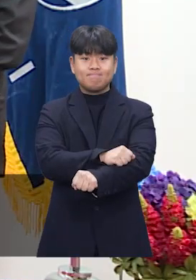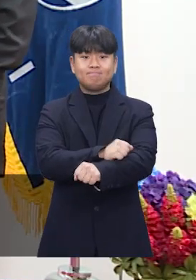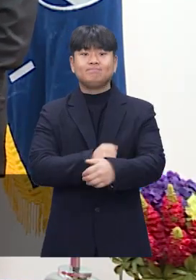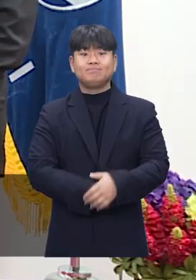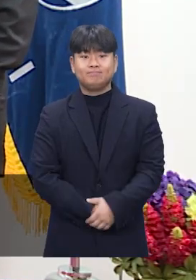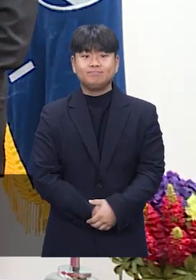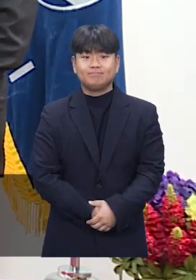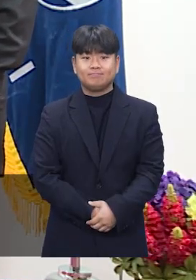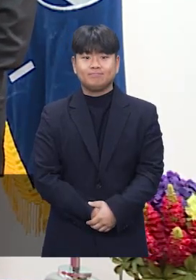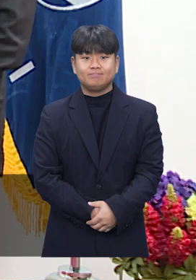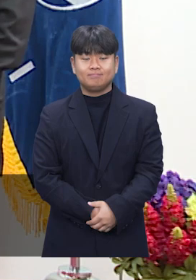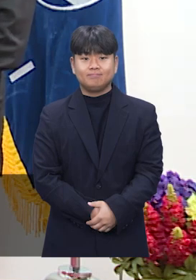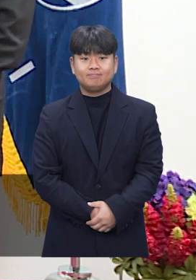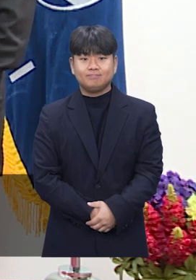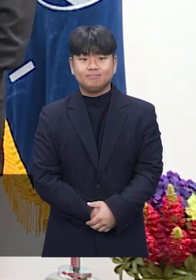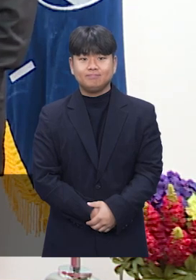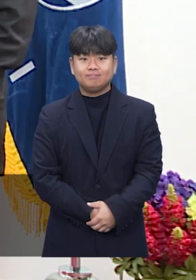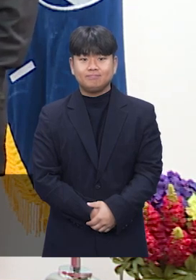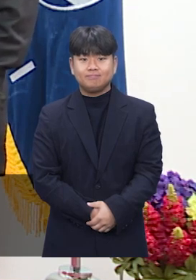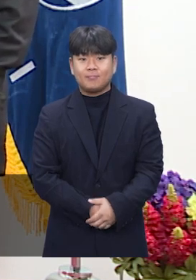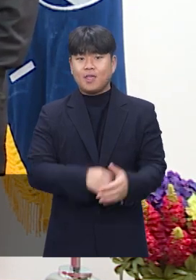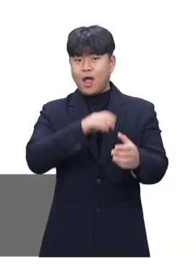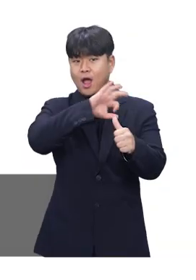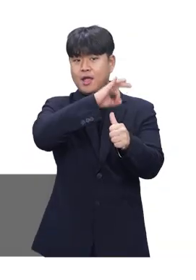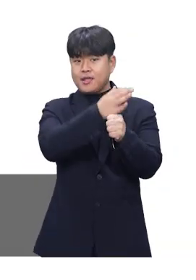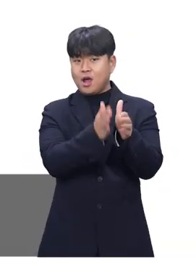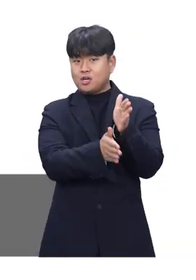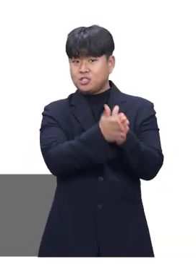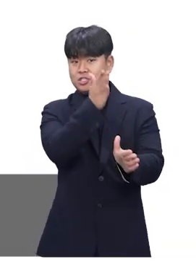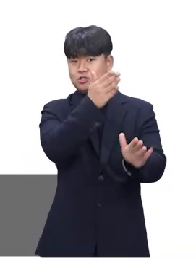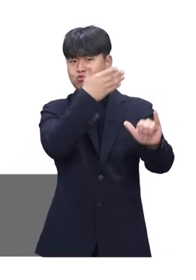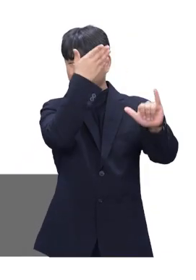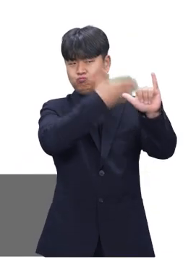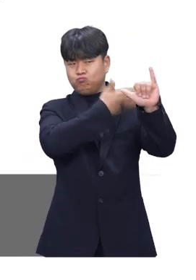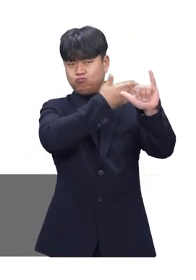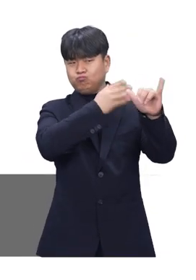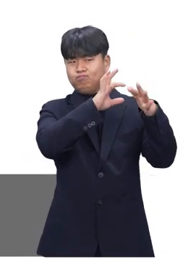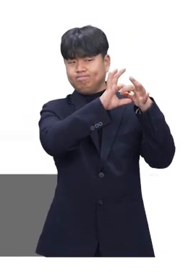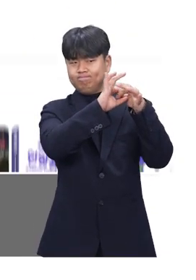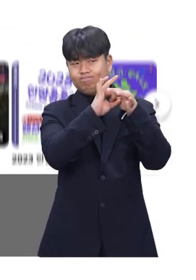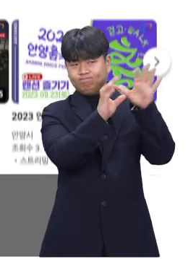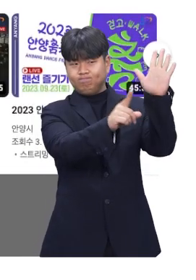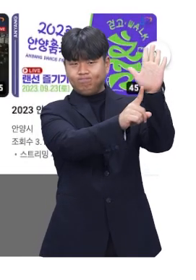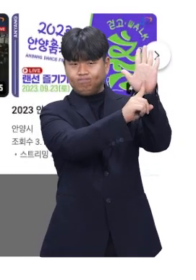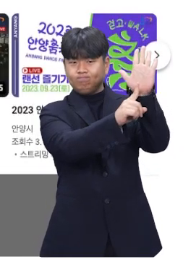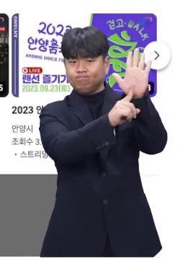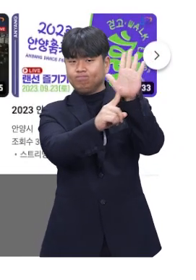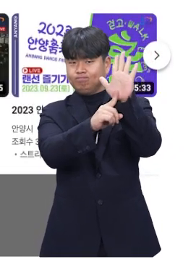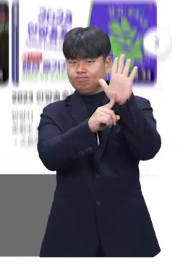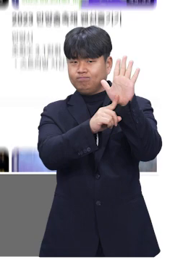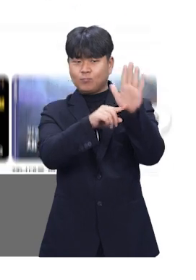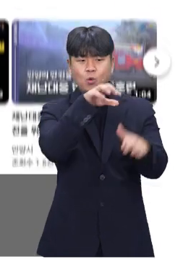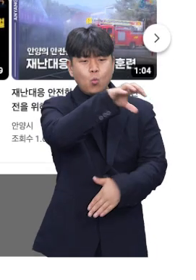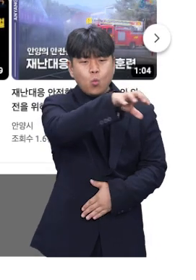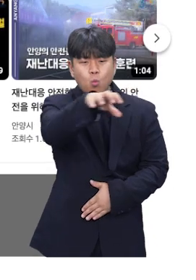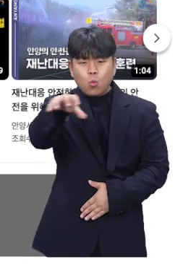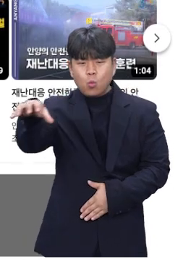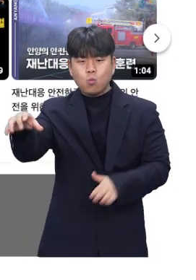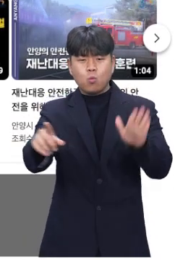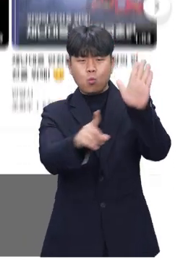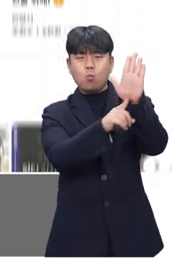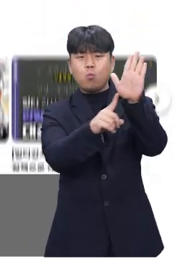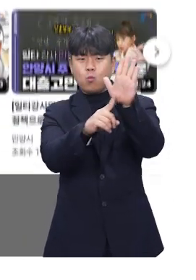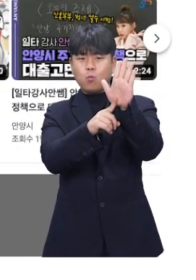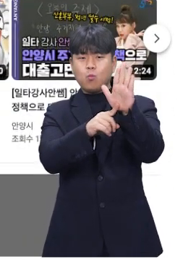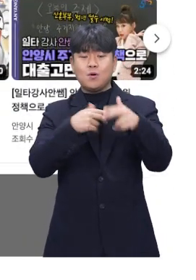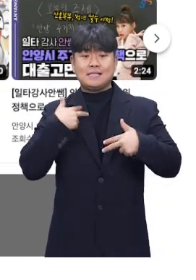3년 연속 최우수상의 영예를 안았습니다. 안양시는 유튜브 채널을 통해 주요 시책, 시정 소식, 명소 관광지